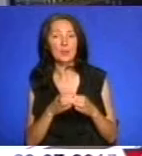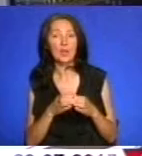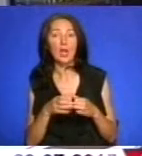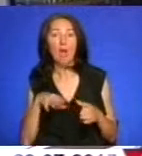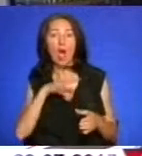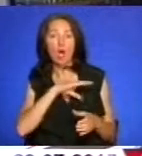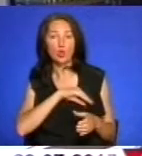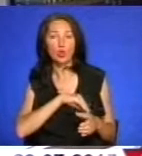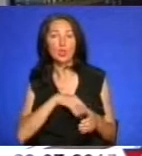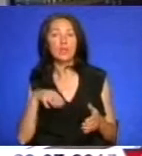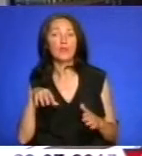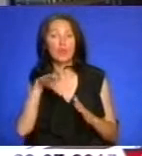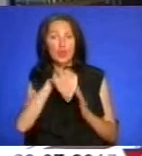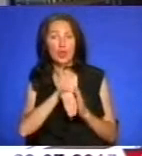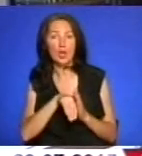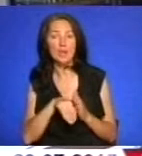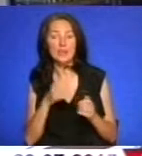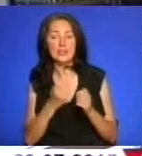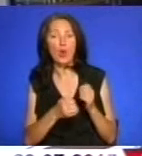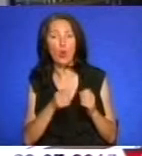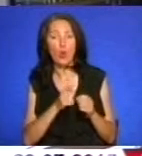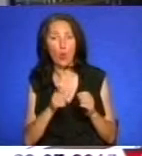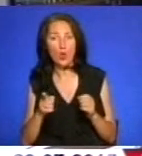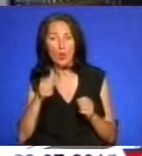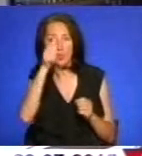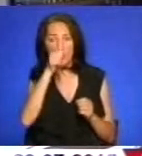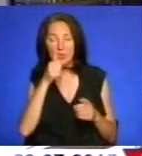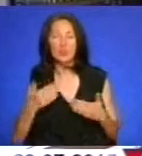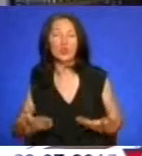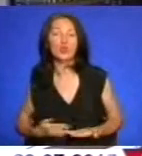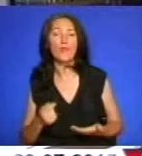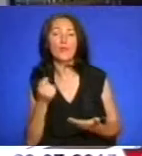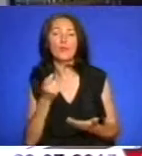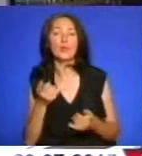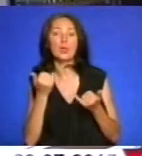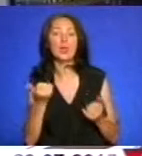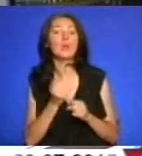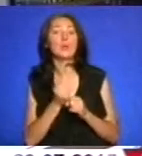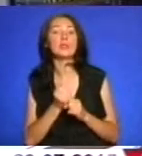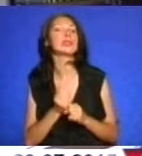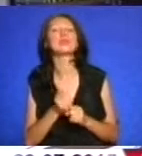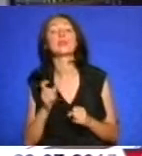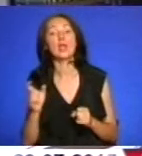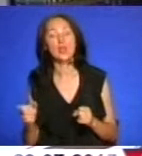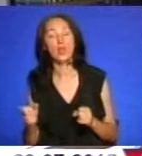дохід включається за кожен місяць прожитковий мінімум для працездатних осіб,